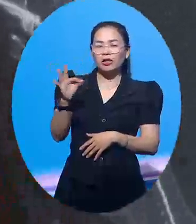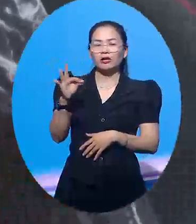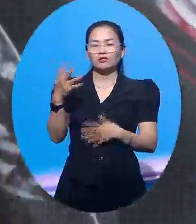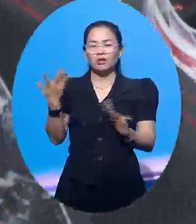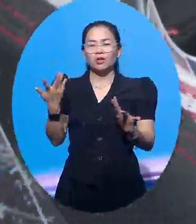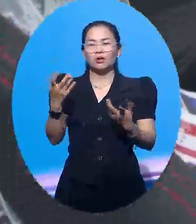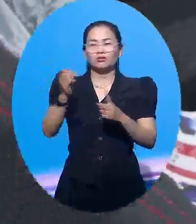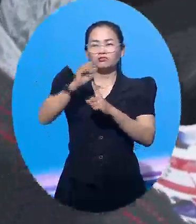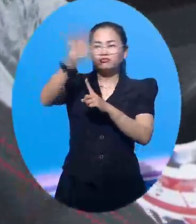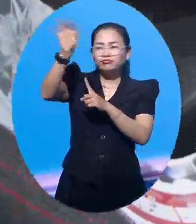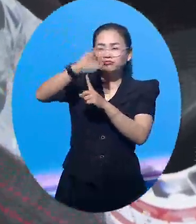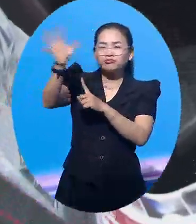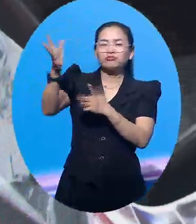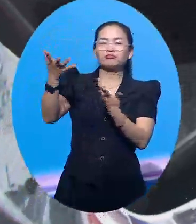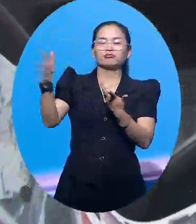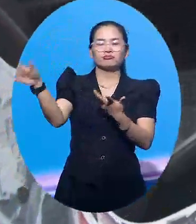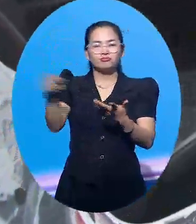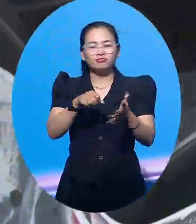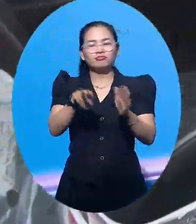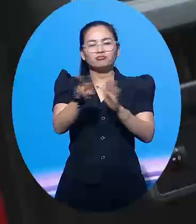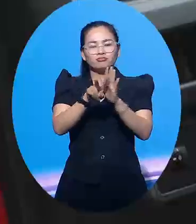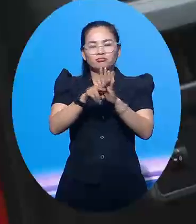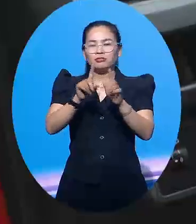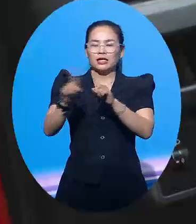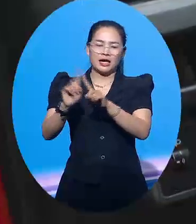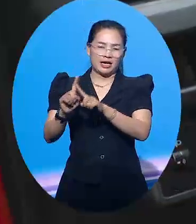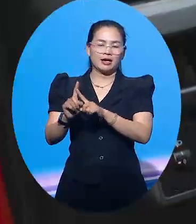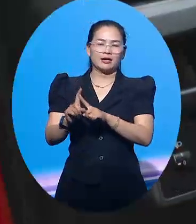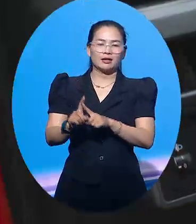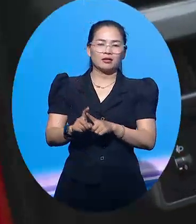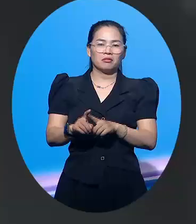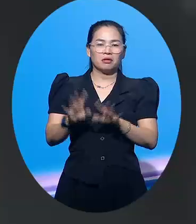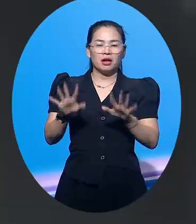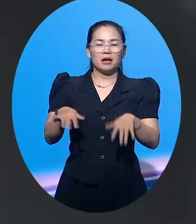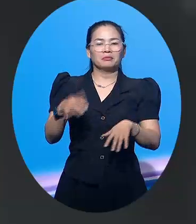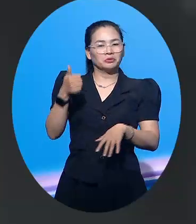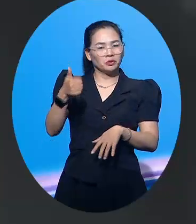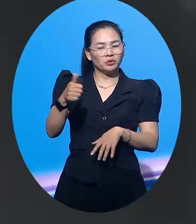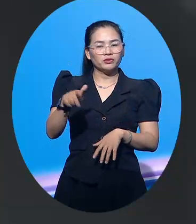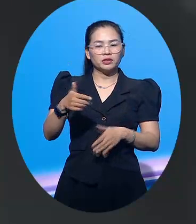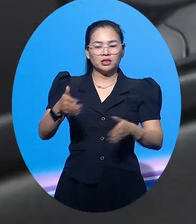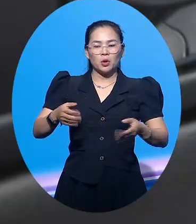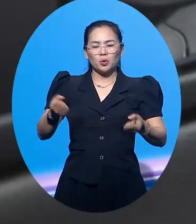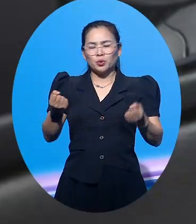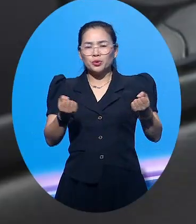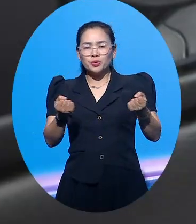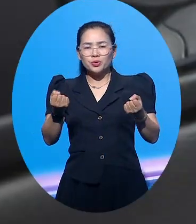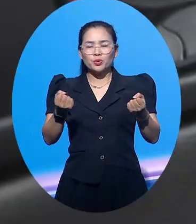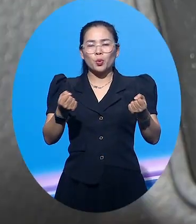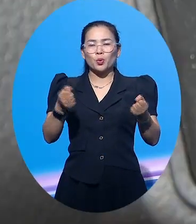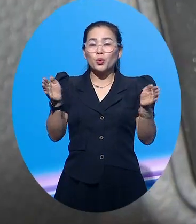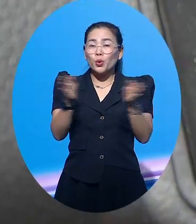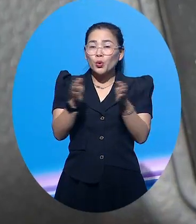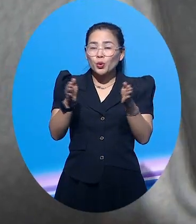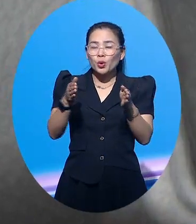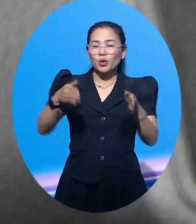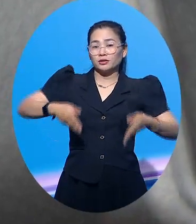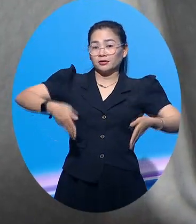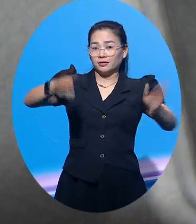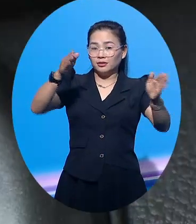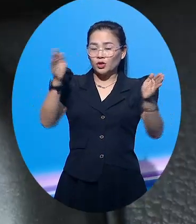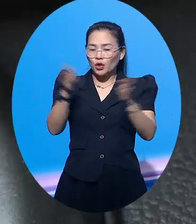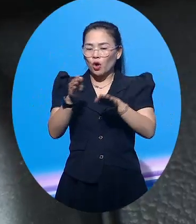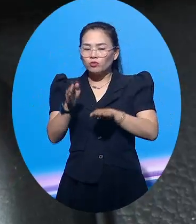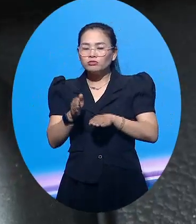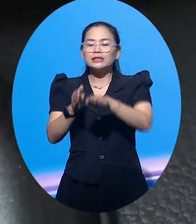phun và các thiết bị cứu nạn, cứu hộ. Nó có tính linh hoạt cao nhờ khả năng lưu thông trên các con đường nhỏ, ngõ nhỏ, hẹp mà xe chữa cháy